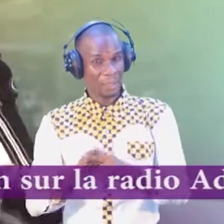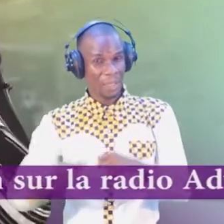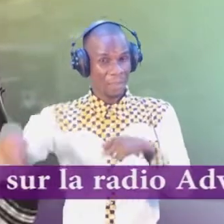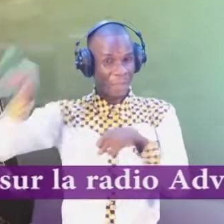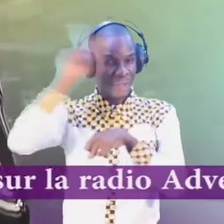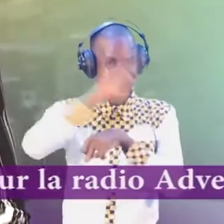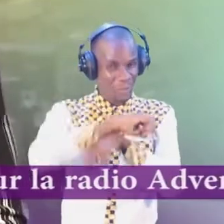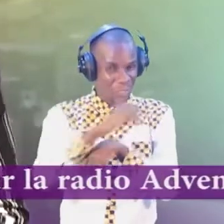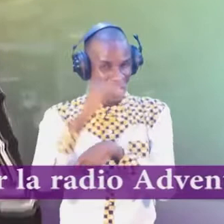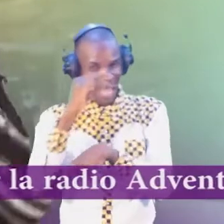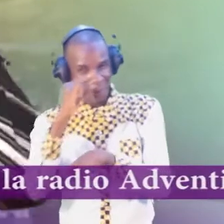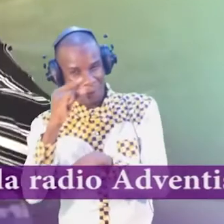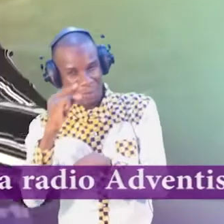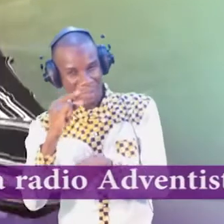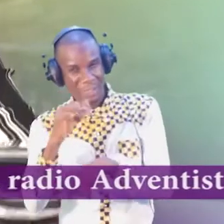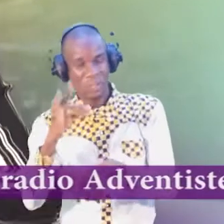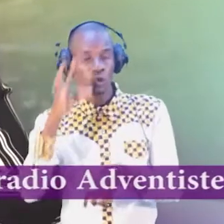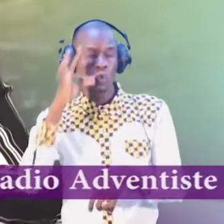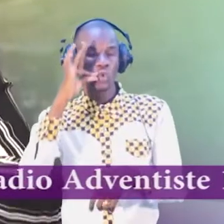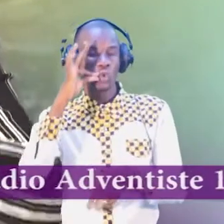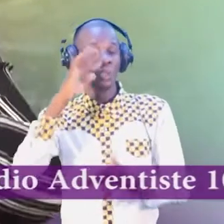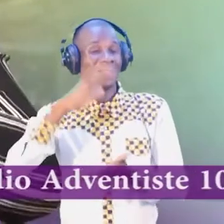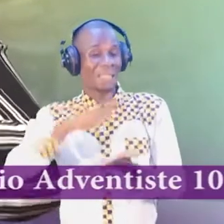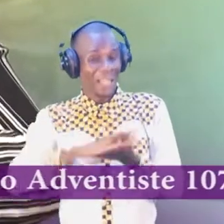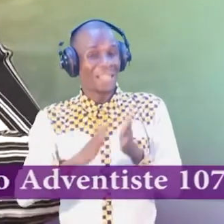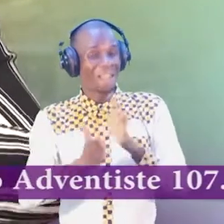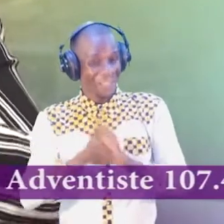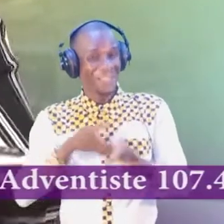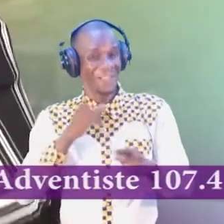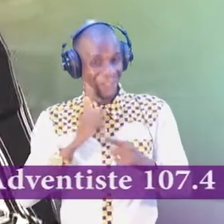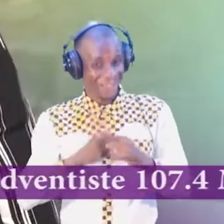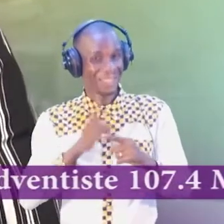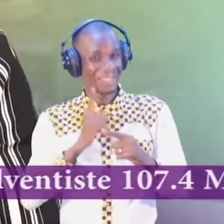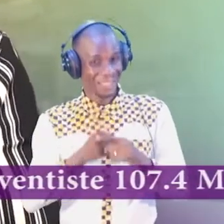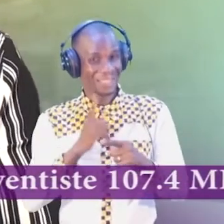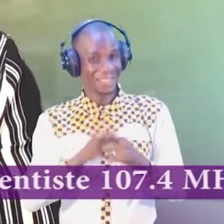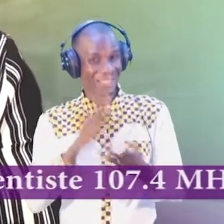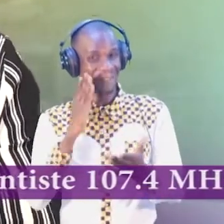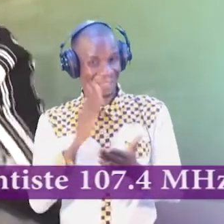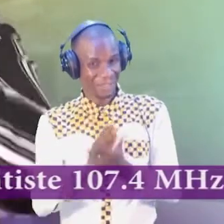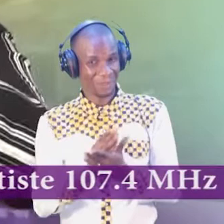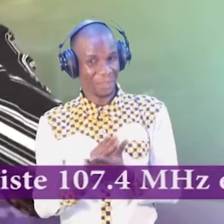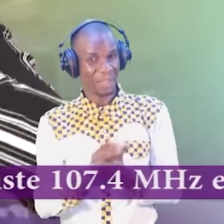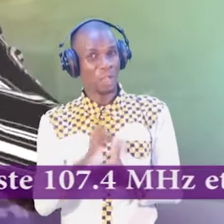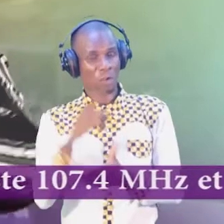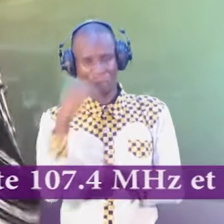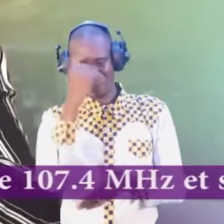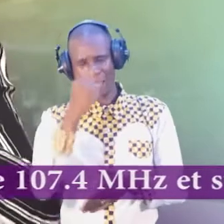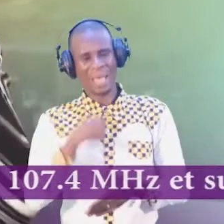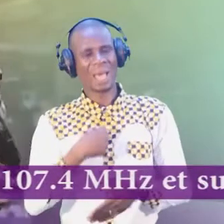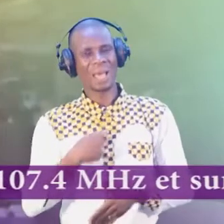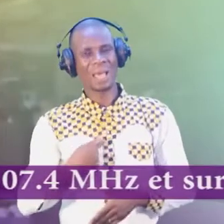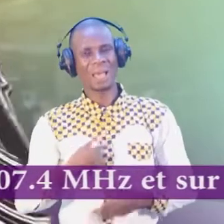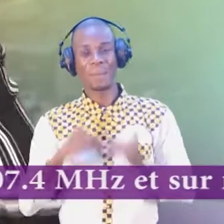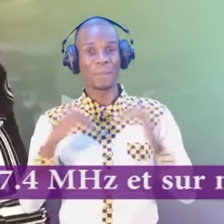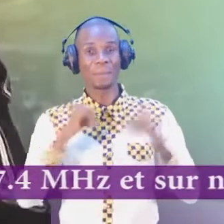likaya. Yali bosu ezali kosale la mai na kati mpe libanda. Mela mokolo